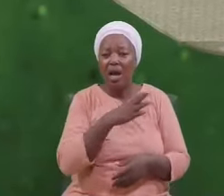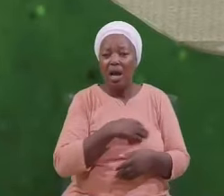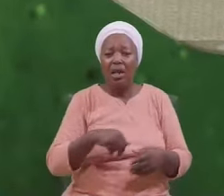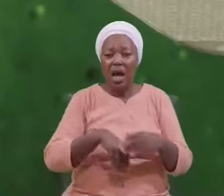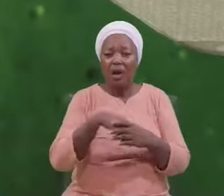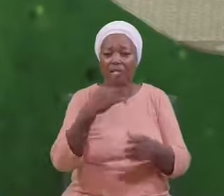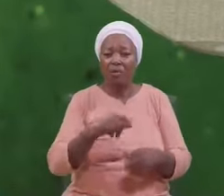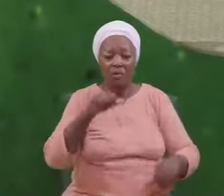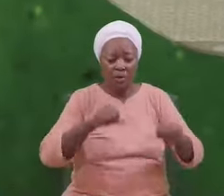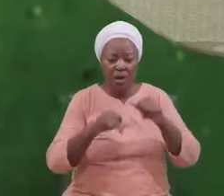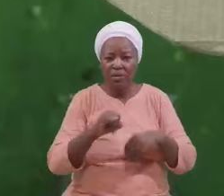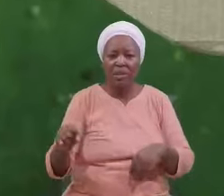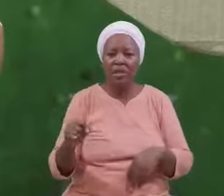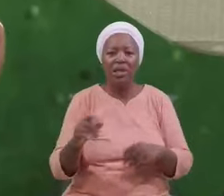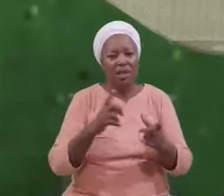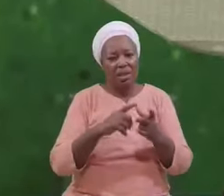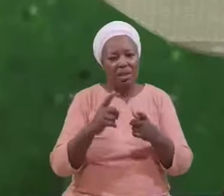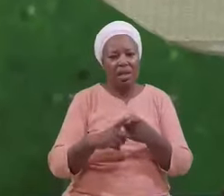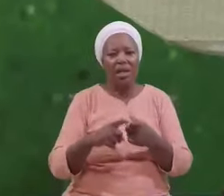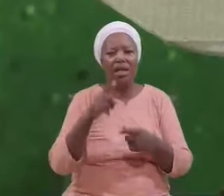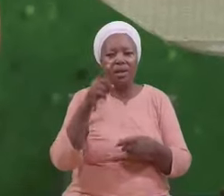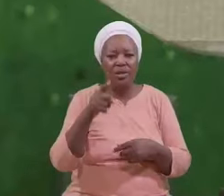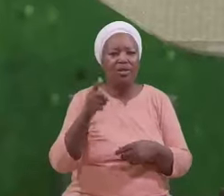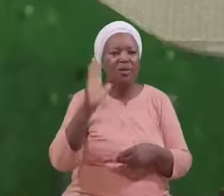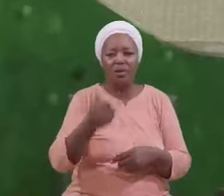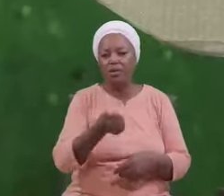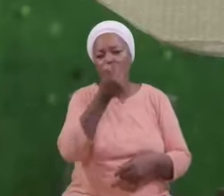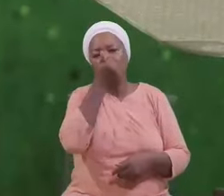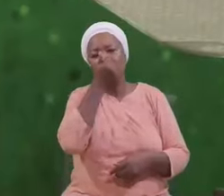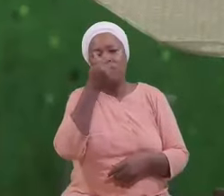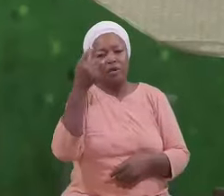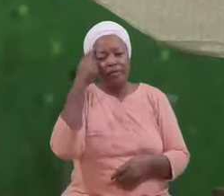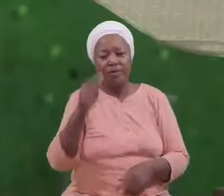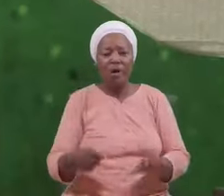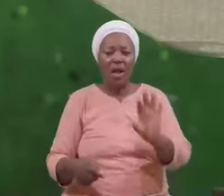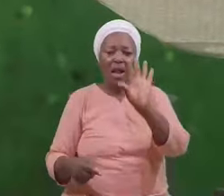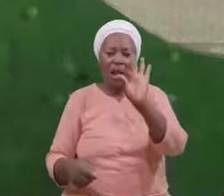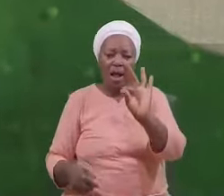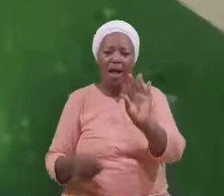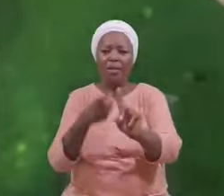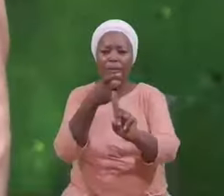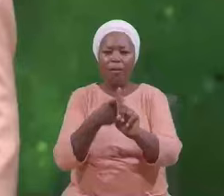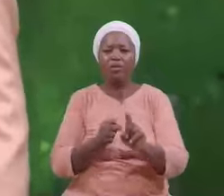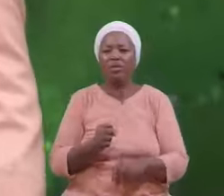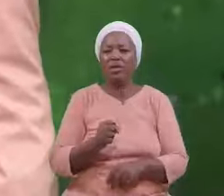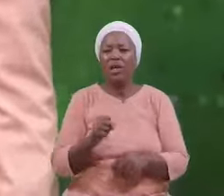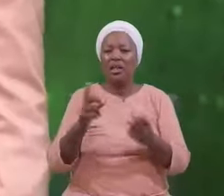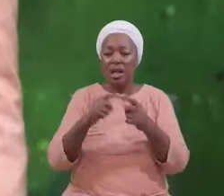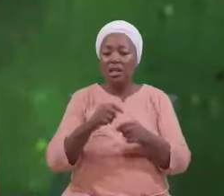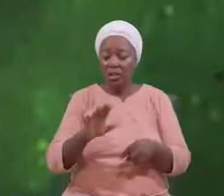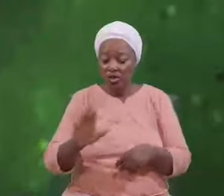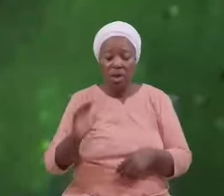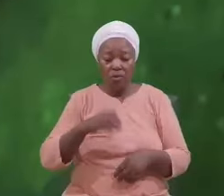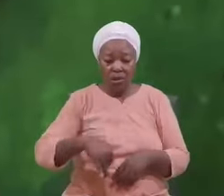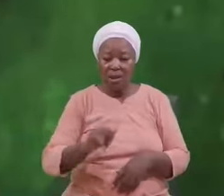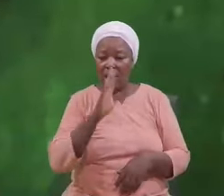ton doute, tu seras maintenant muet pendant 9 mois. L'enfant serait conçu. Ce que Dieu a